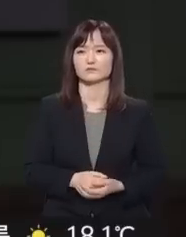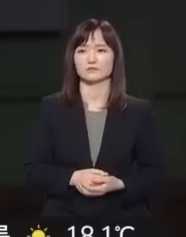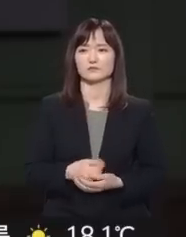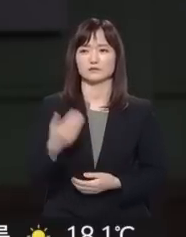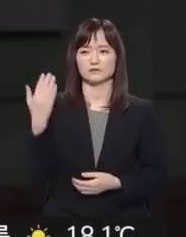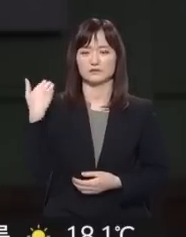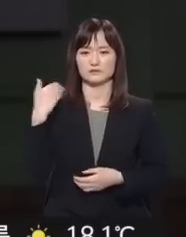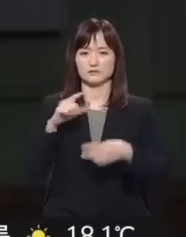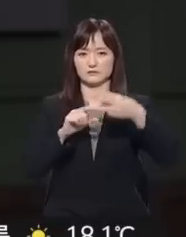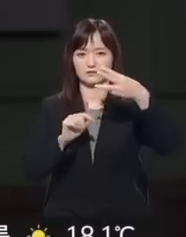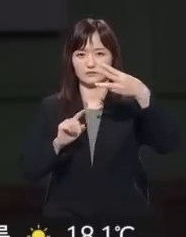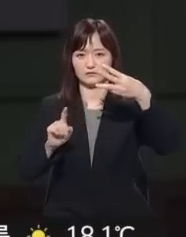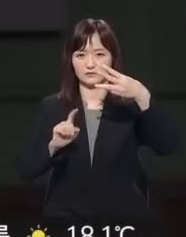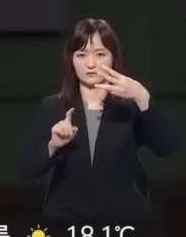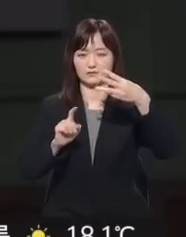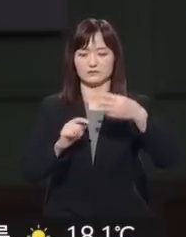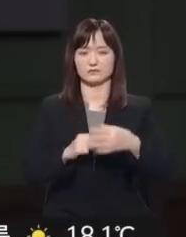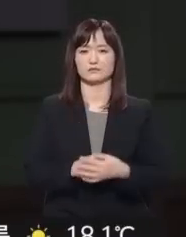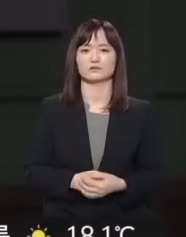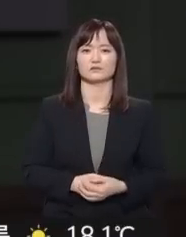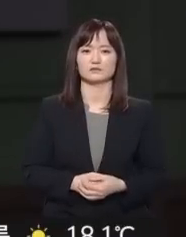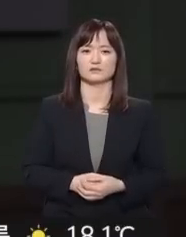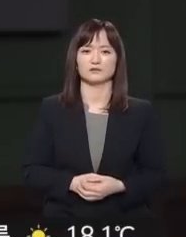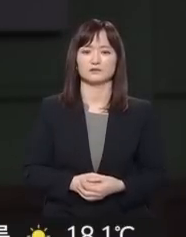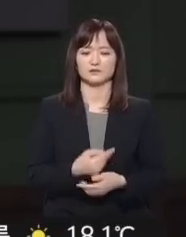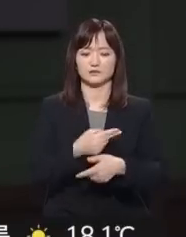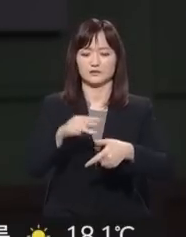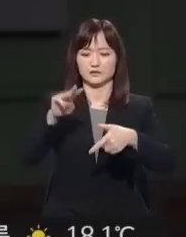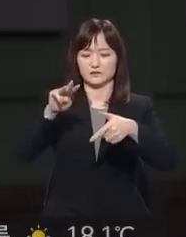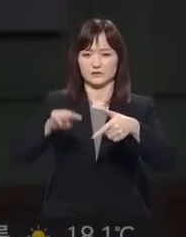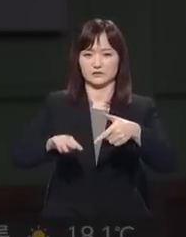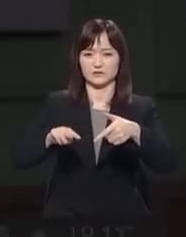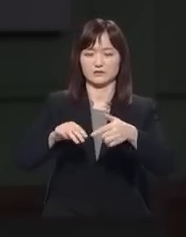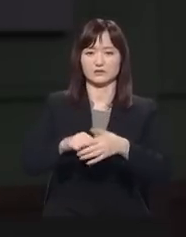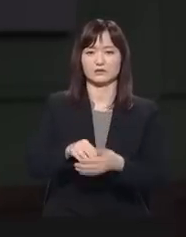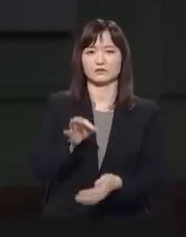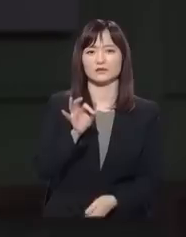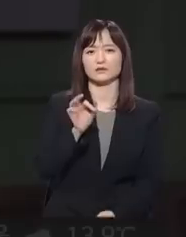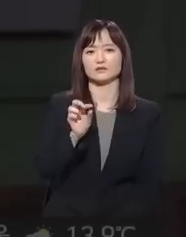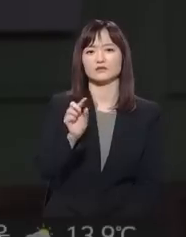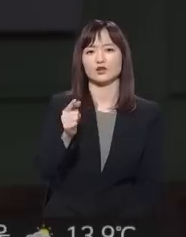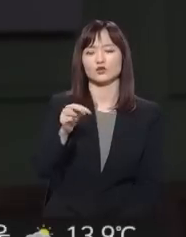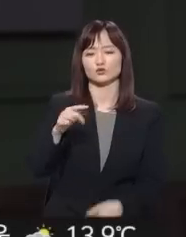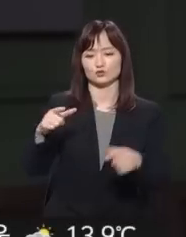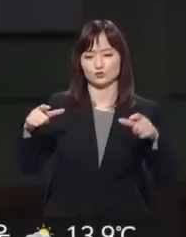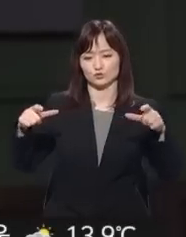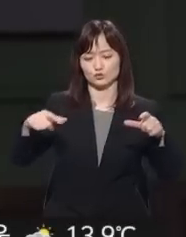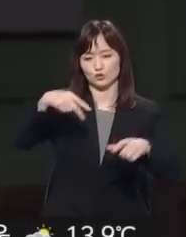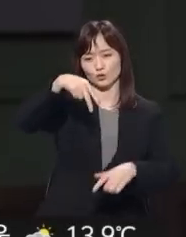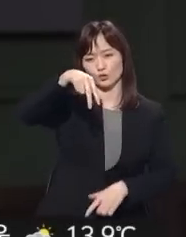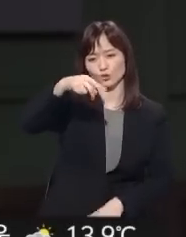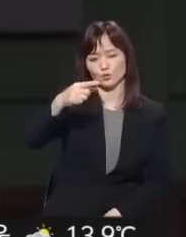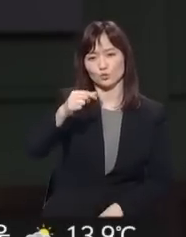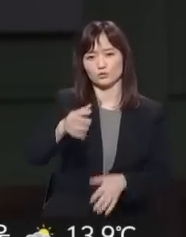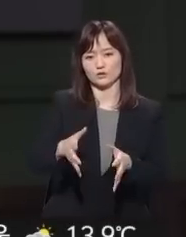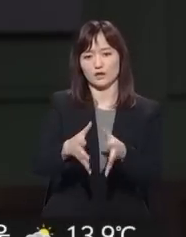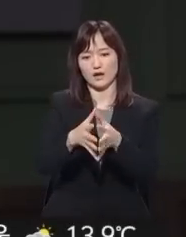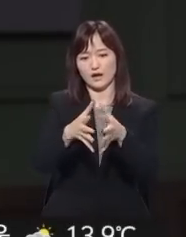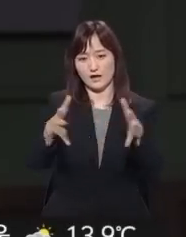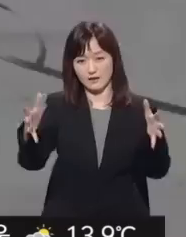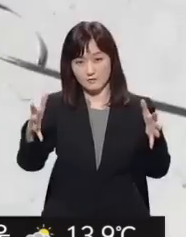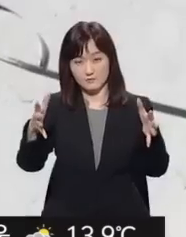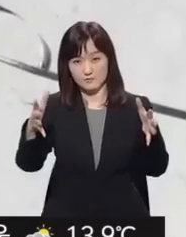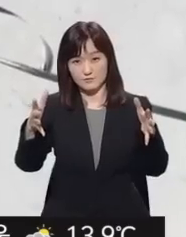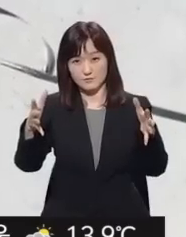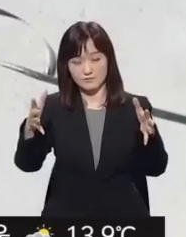10일에이 인천 연수구 송도동에 한 아파트 29층에서 유리창이 굉음과 함께 깨졌다 이런 사건이었는데요이 수색을